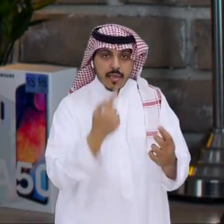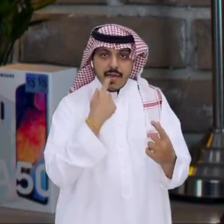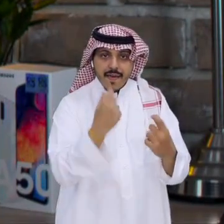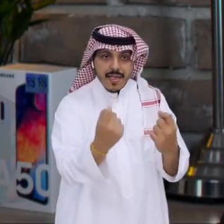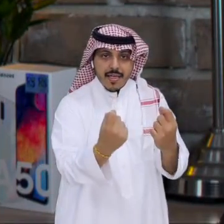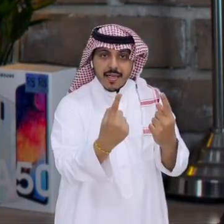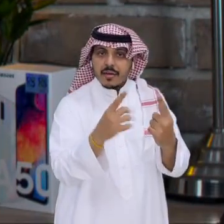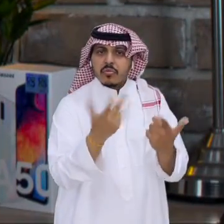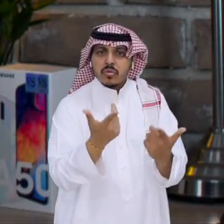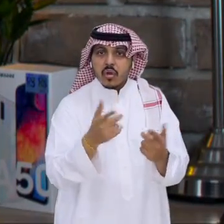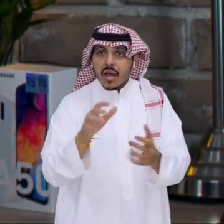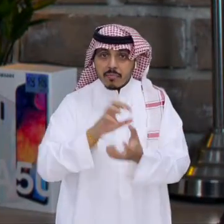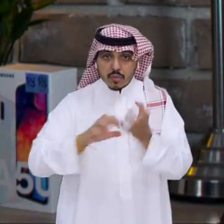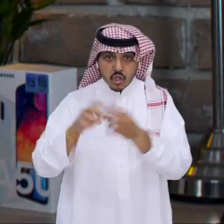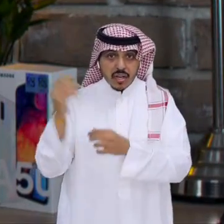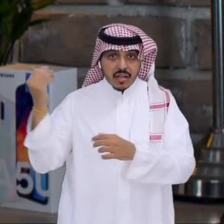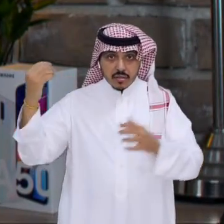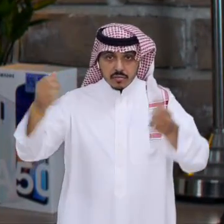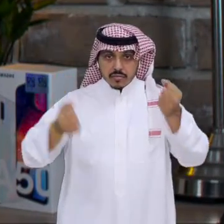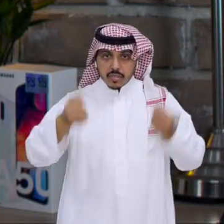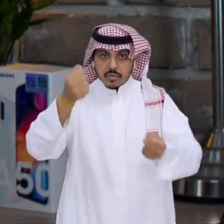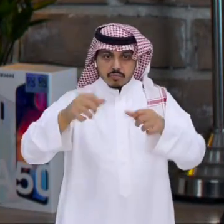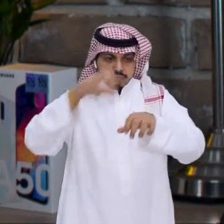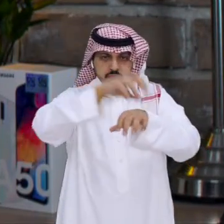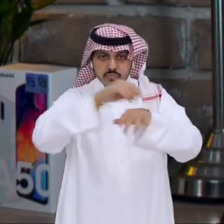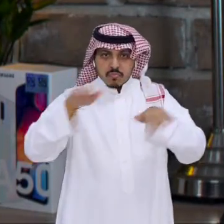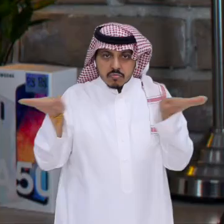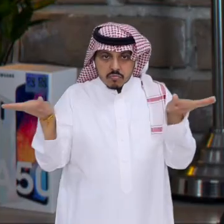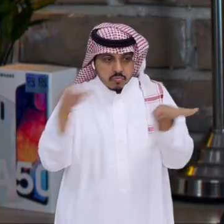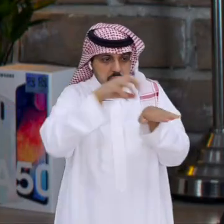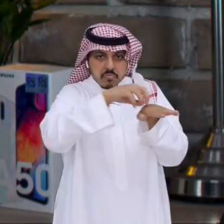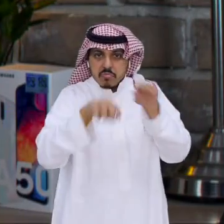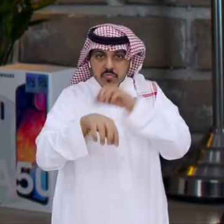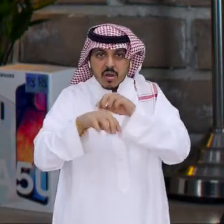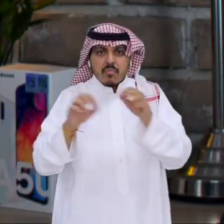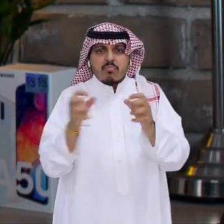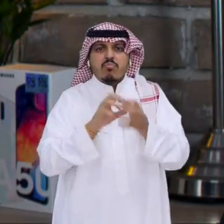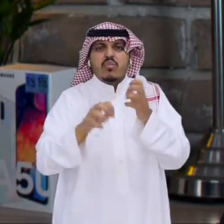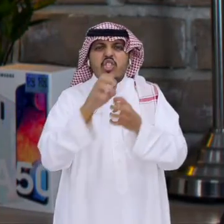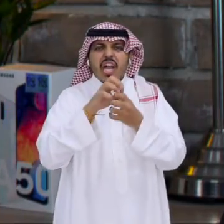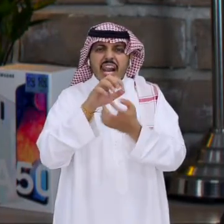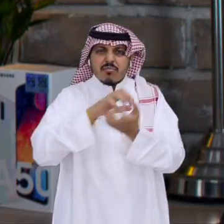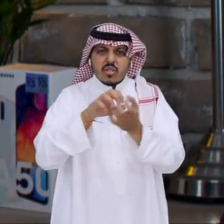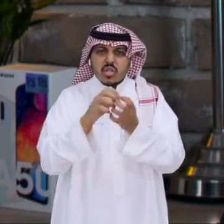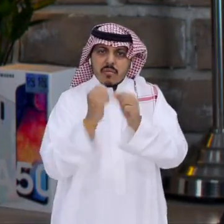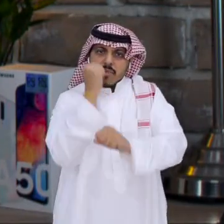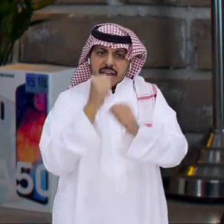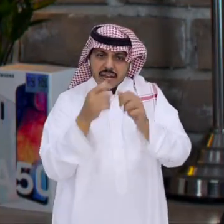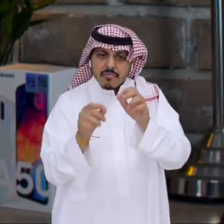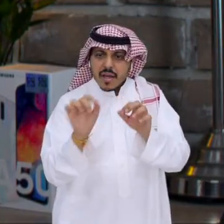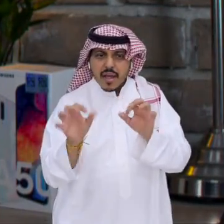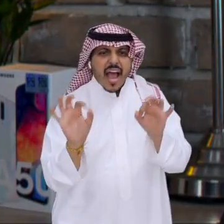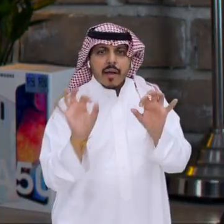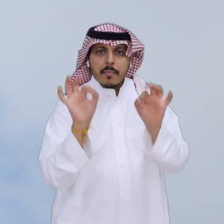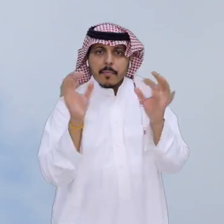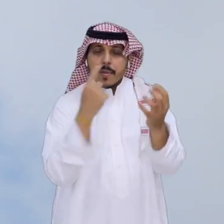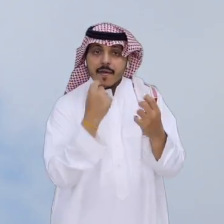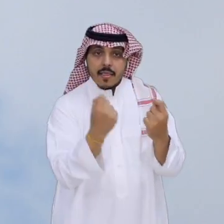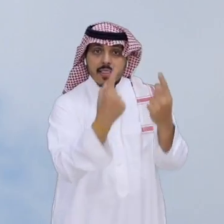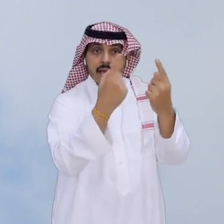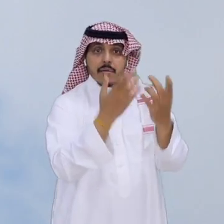بوينغ كانت تتيحه بشكل اختياري لنفس مشغلين الطيران على أساس أنك تحصل على هذا الخيار على أساس ينبهك لو في